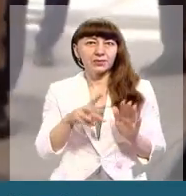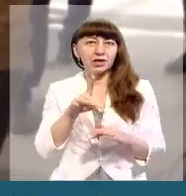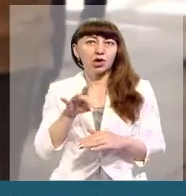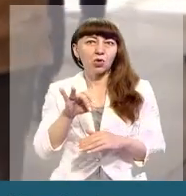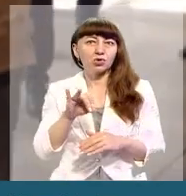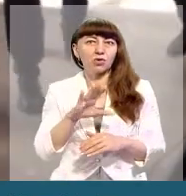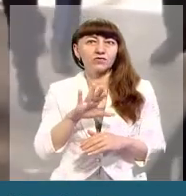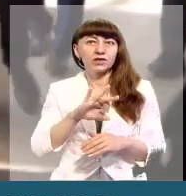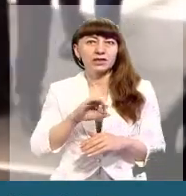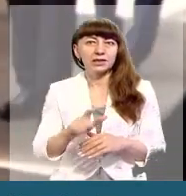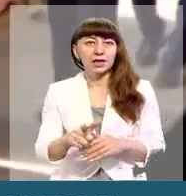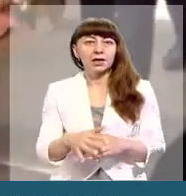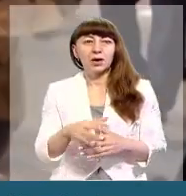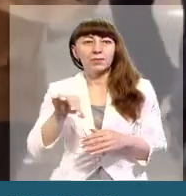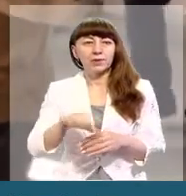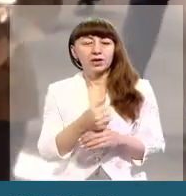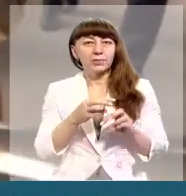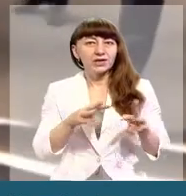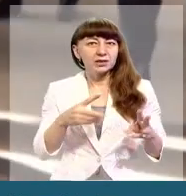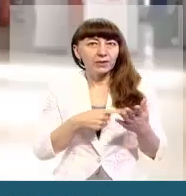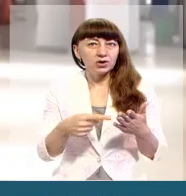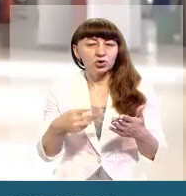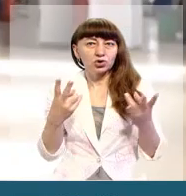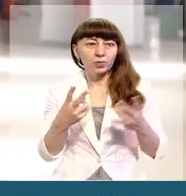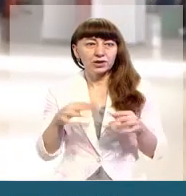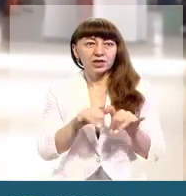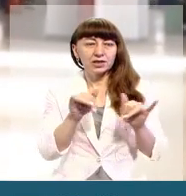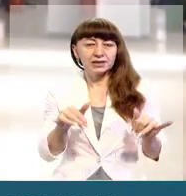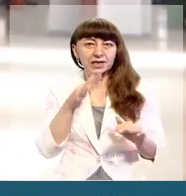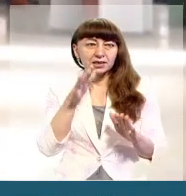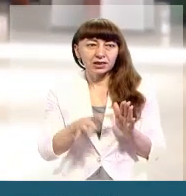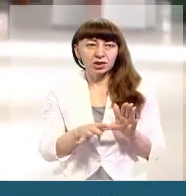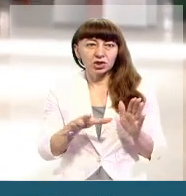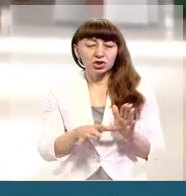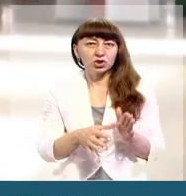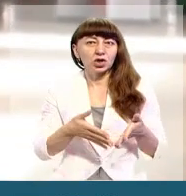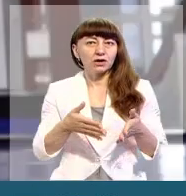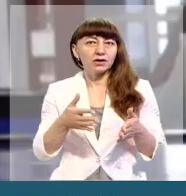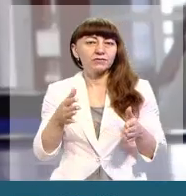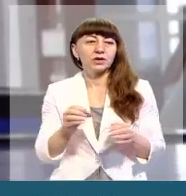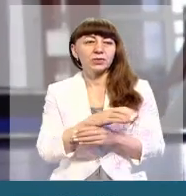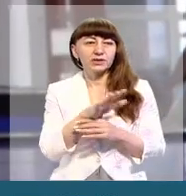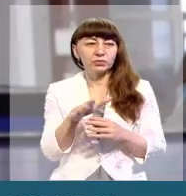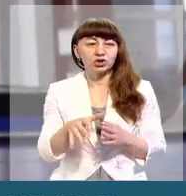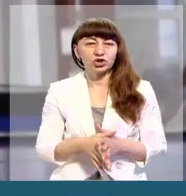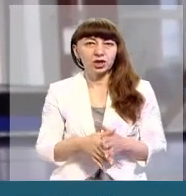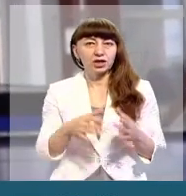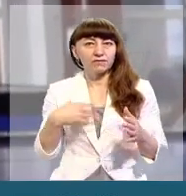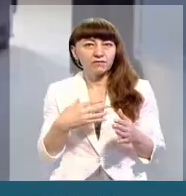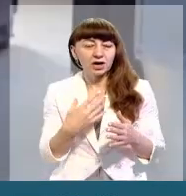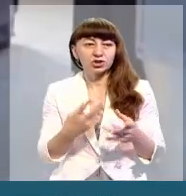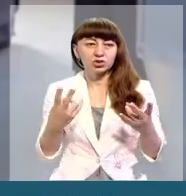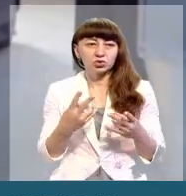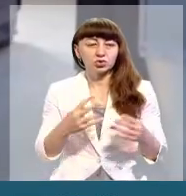энергетика инфрақұрылымын одан әрі дамыту қажеттігін айтты. Ол үшін баламалы қуат көздерінің маңызы зор. Оның үстіне ірі кәсіпорындар көбейген сайын